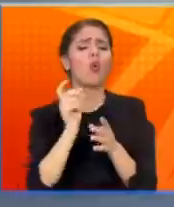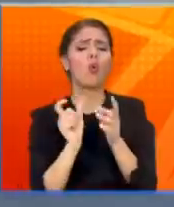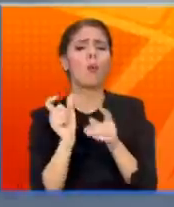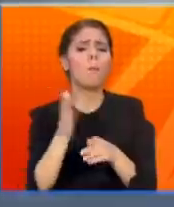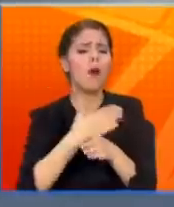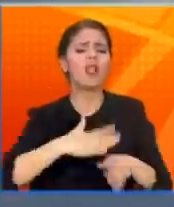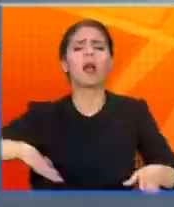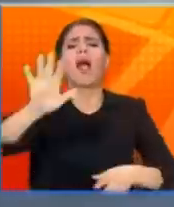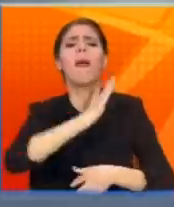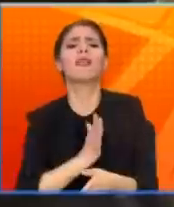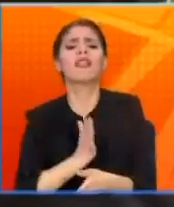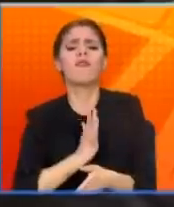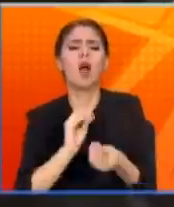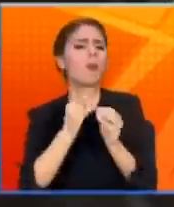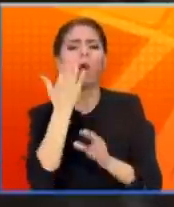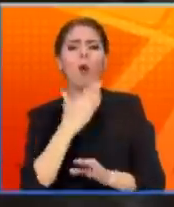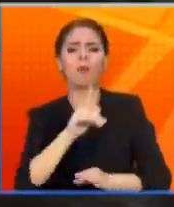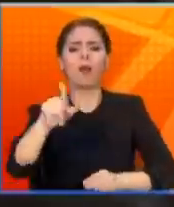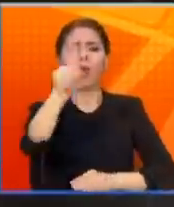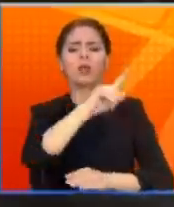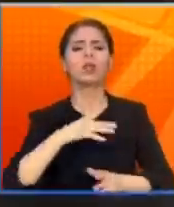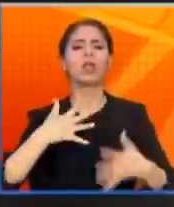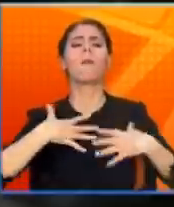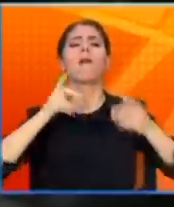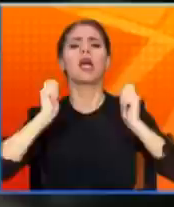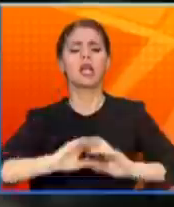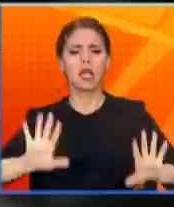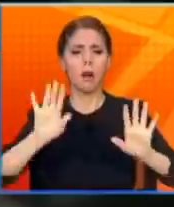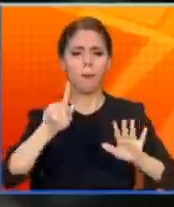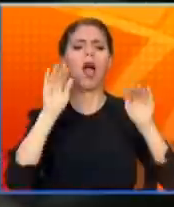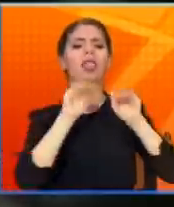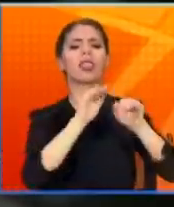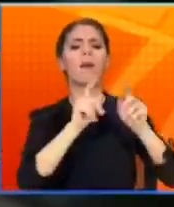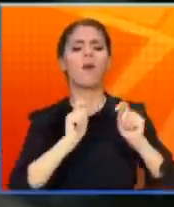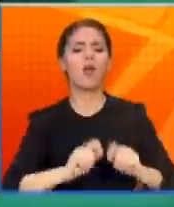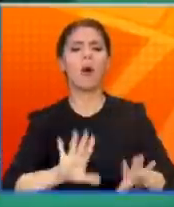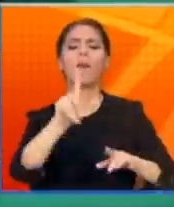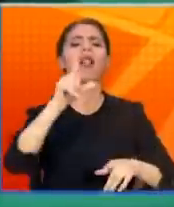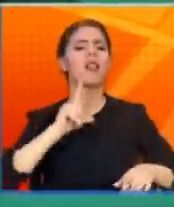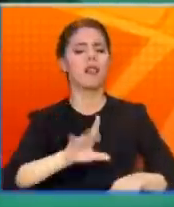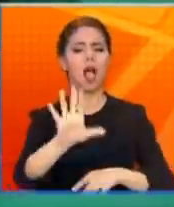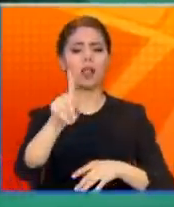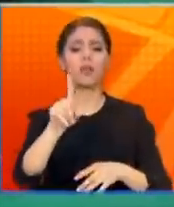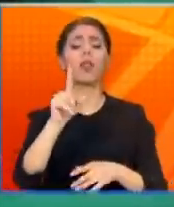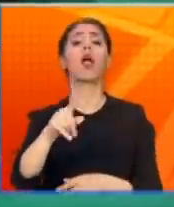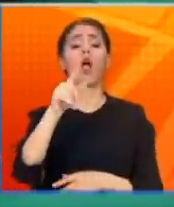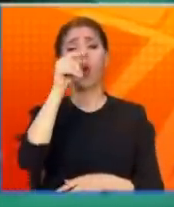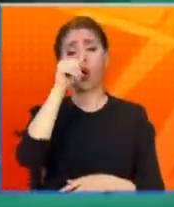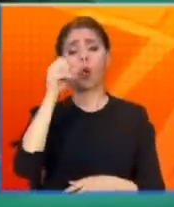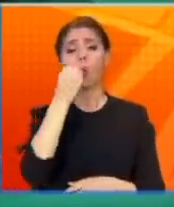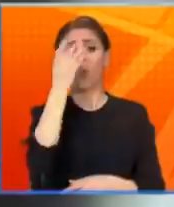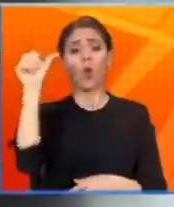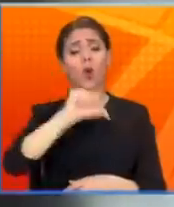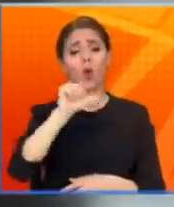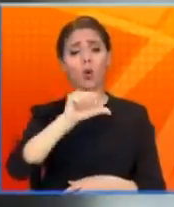yok, öyle bir algı yokken ürünlerimiz var. Marketlerde yiyecek içeceklerle ilgili ürün sıkıntısı yok. Ama kolonya için durum